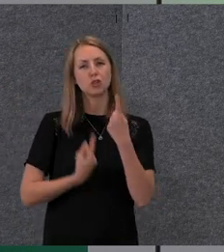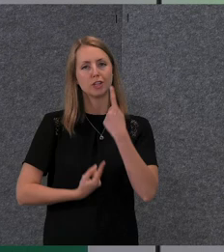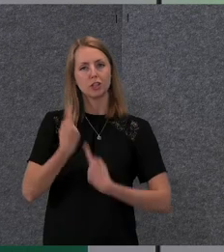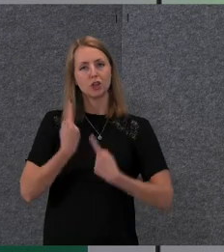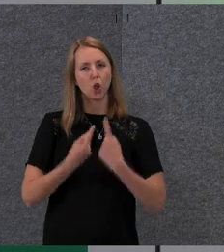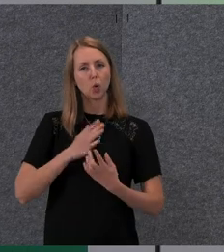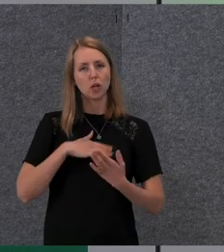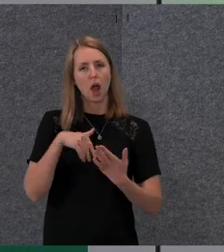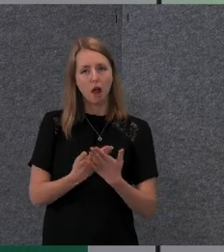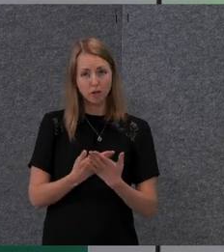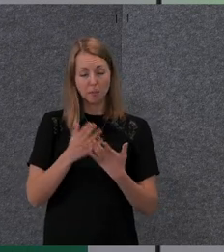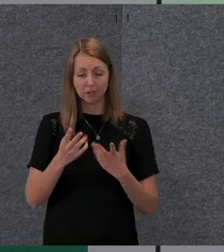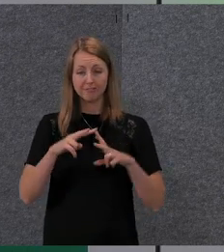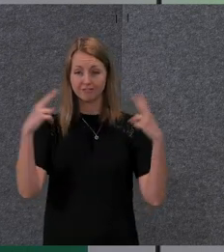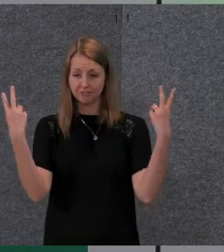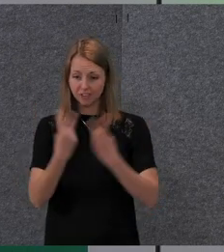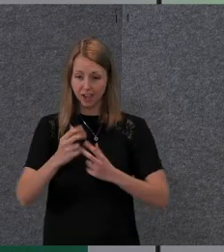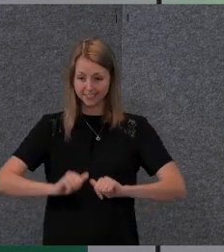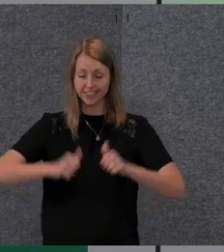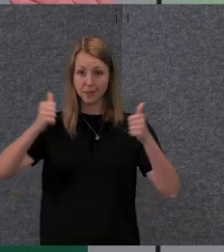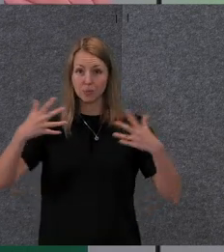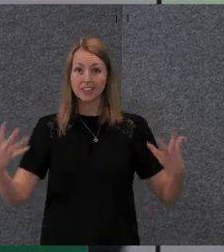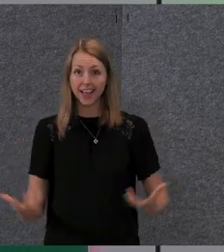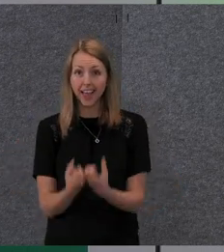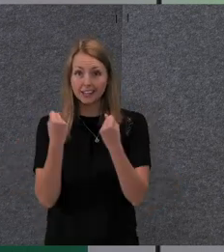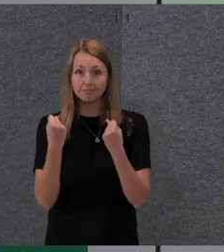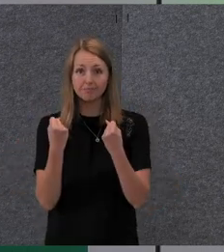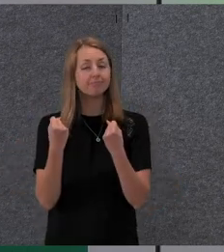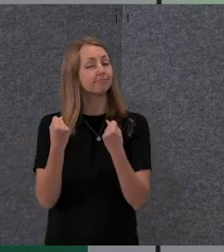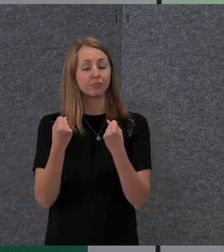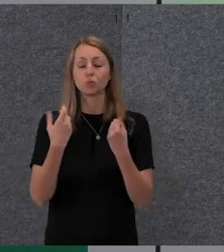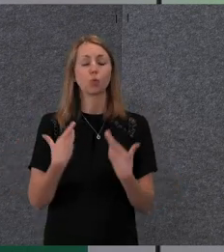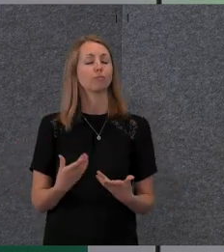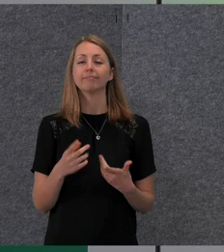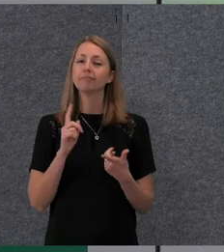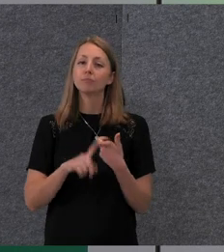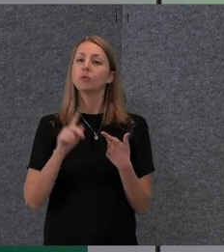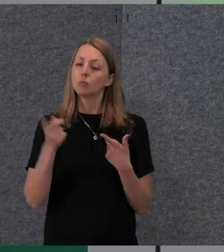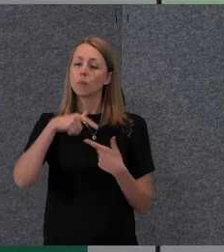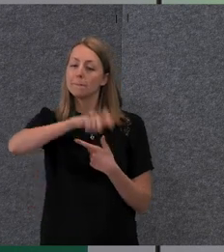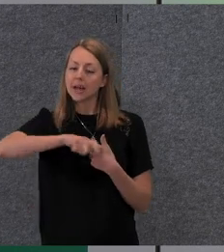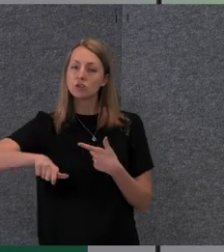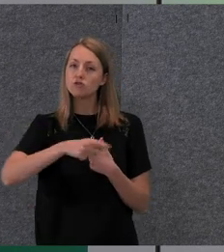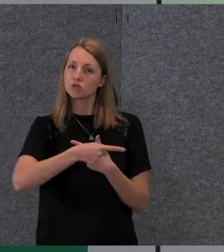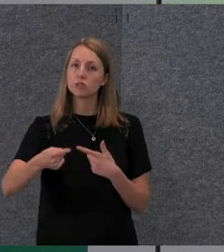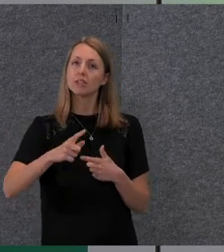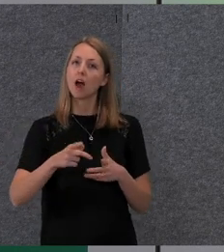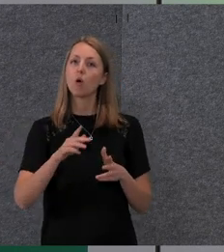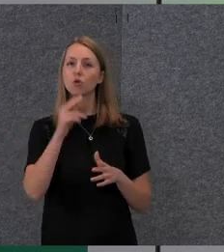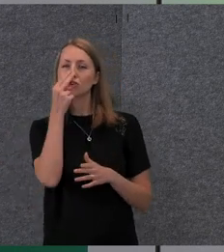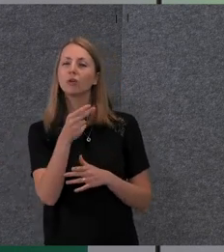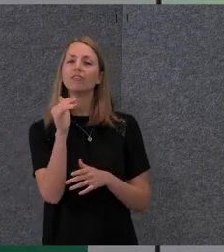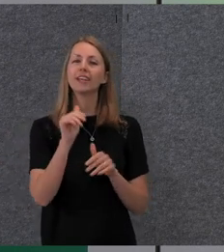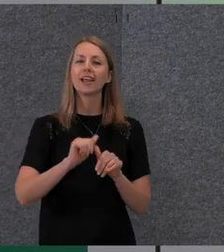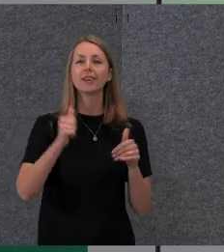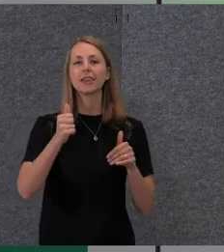nur, das Leben auf diesem Planeten zu retten. Nein, es kommt genauso darauf an, allen Menschen eine